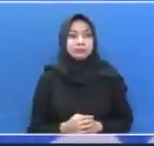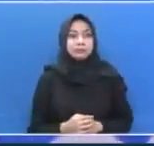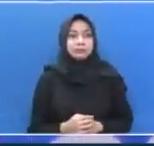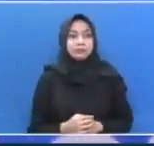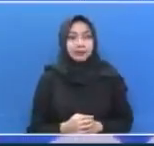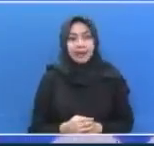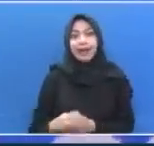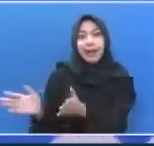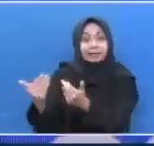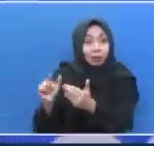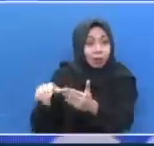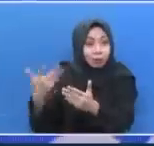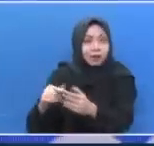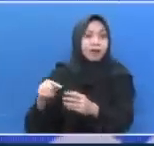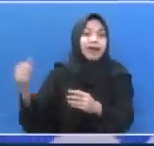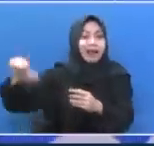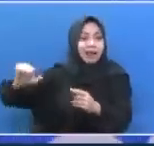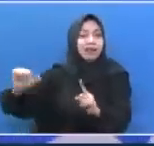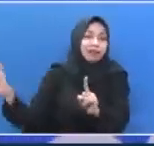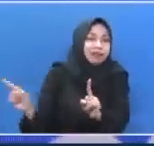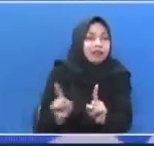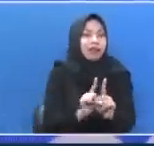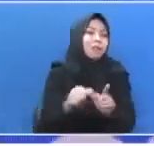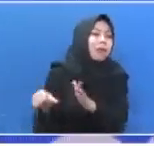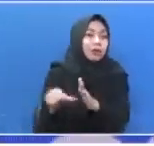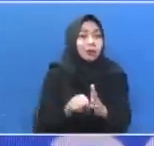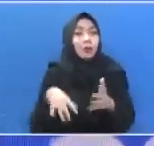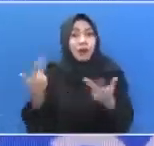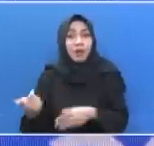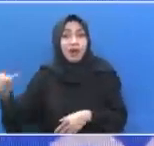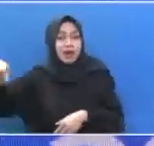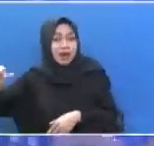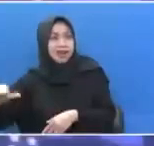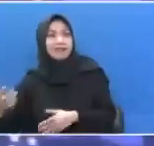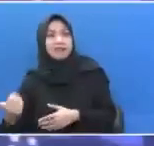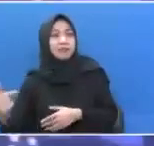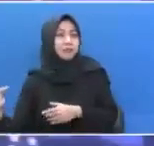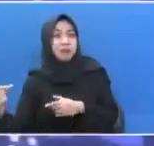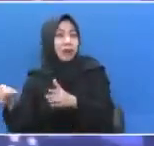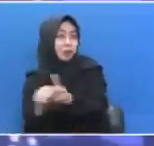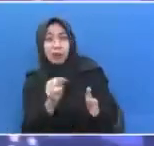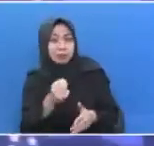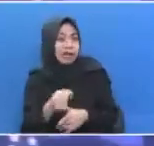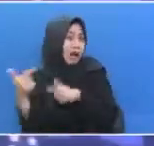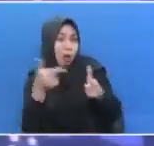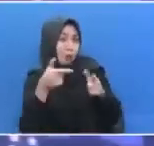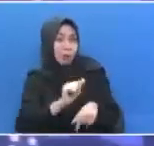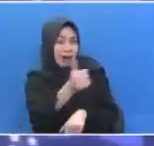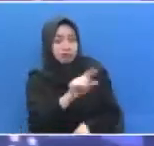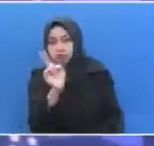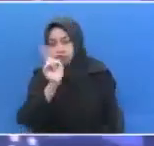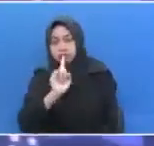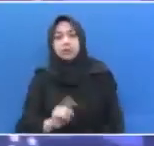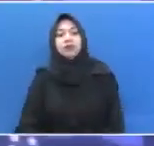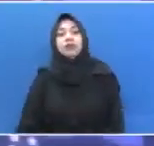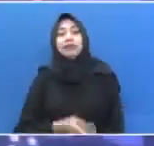untuk membantu dan kalaupun tidak membantu sebisa mungkin jangan mengganggu lalu apa makna dari pesan Joko